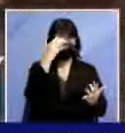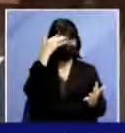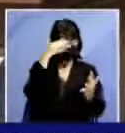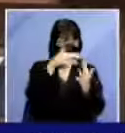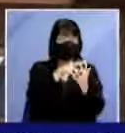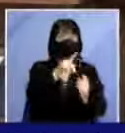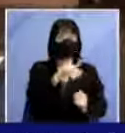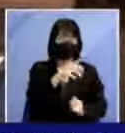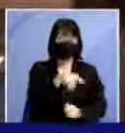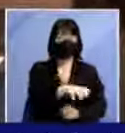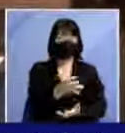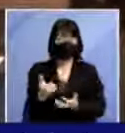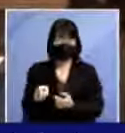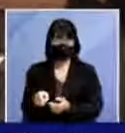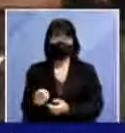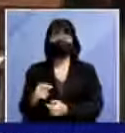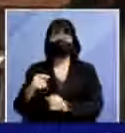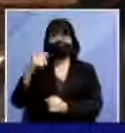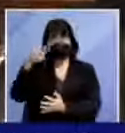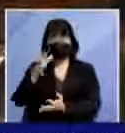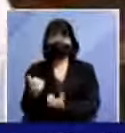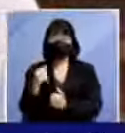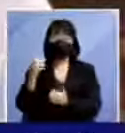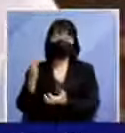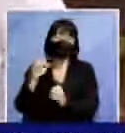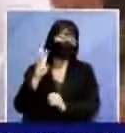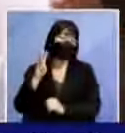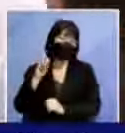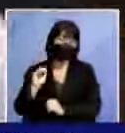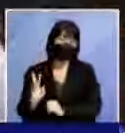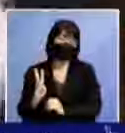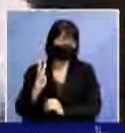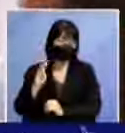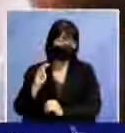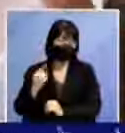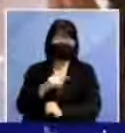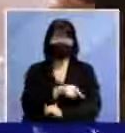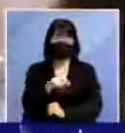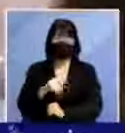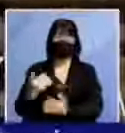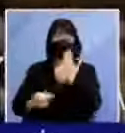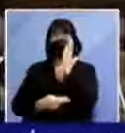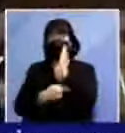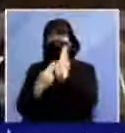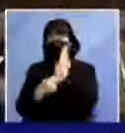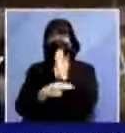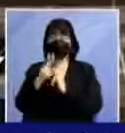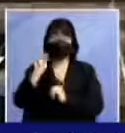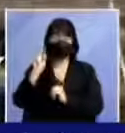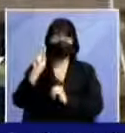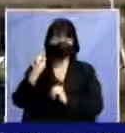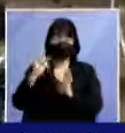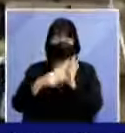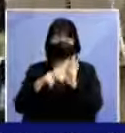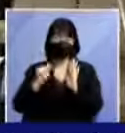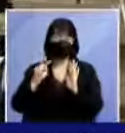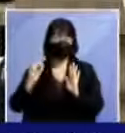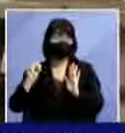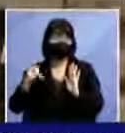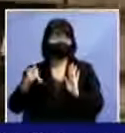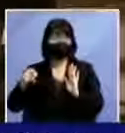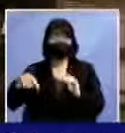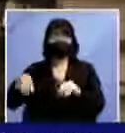โลกค่ะรับได้ถึง60เตียงค่ะมีสถานที่นะคะโรงแรมรัตนาปาร์คอีก200เตียงค่ะสำหรับโรงแรมรัตนาปาร์คนะ